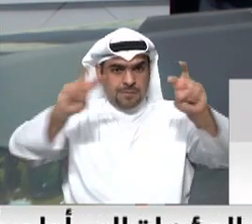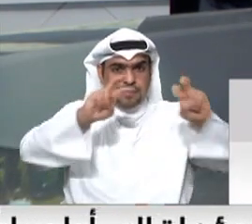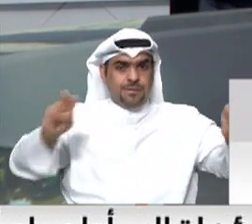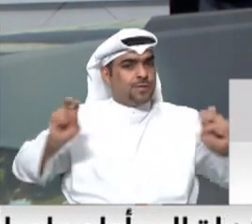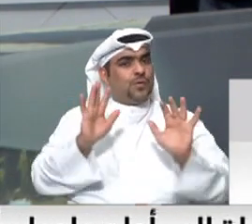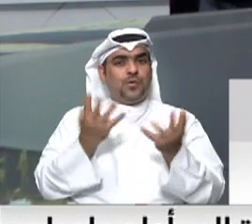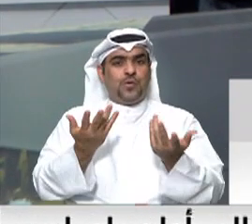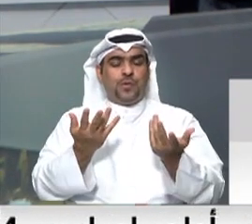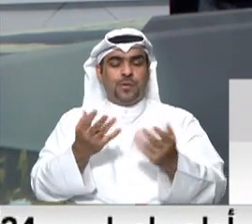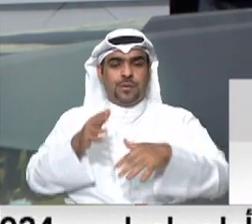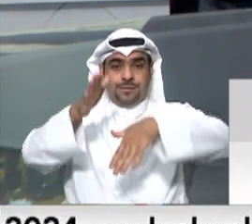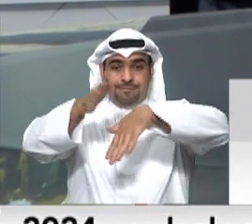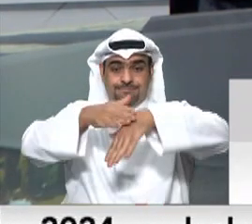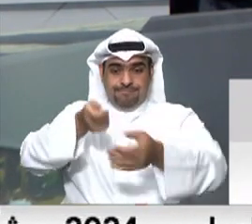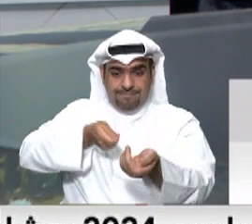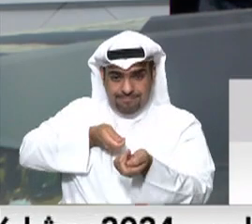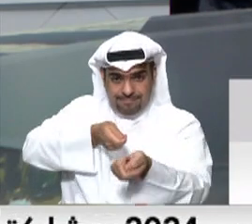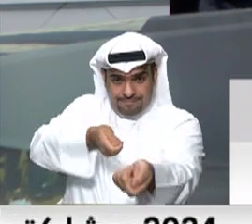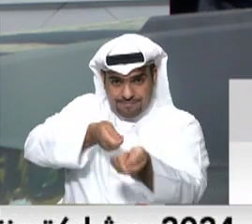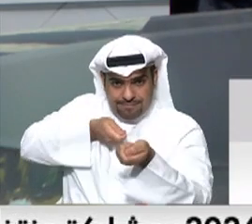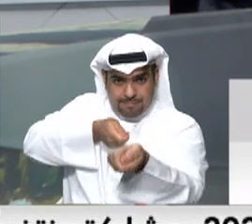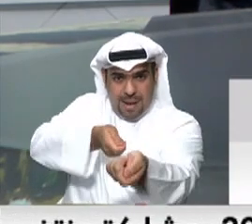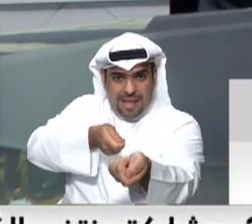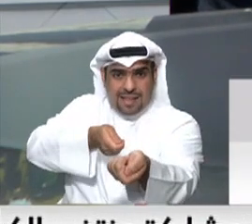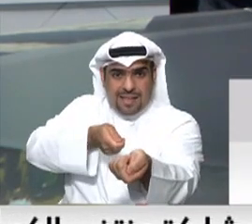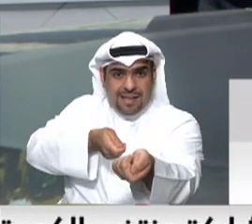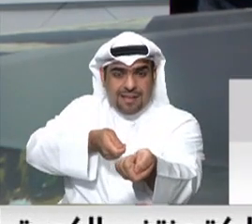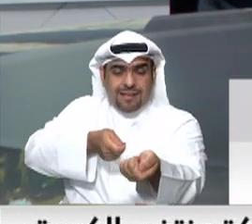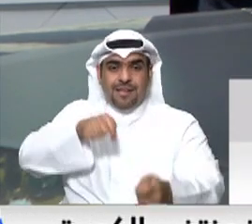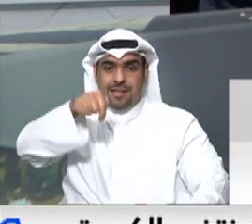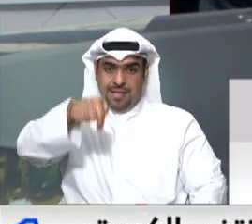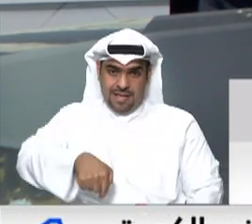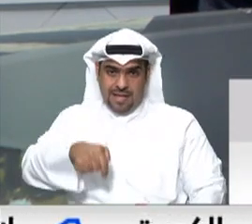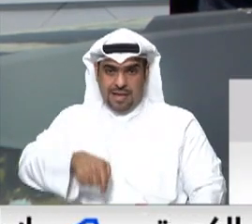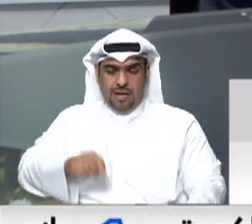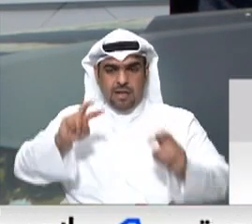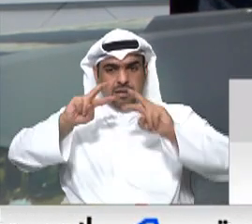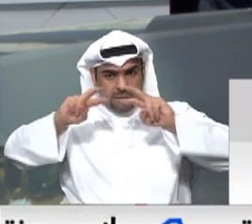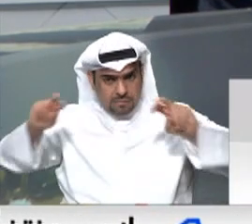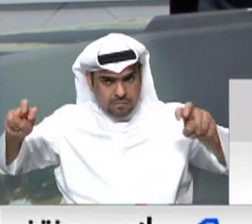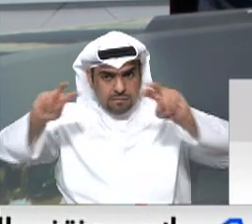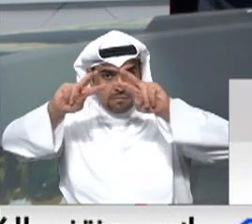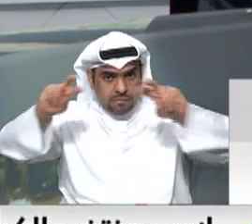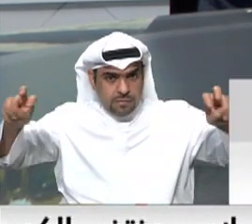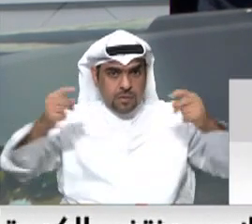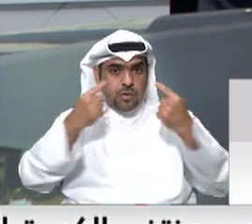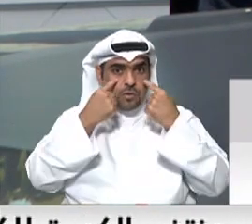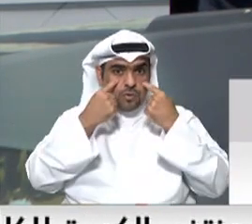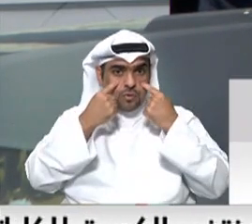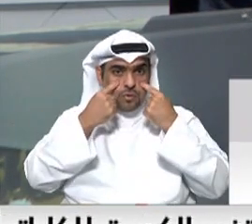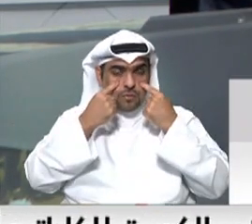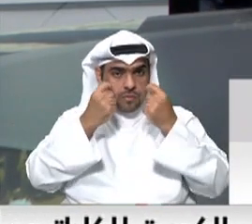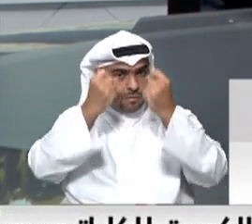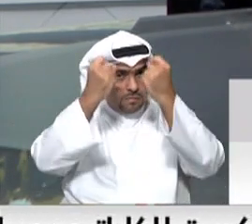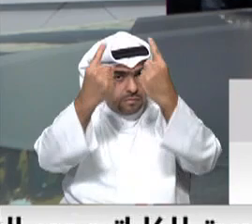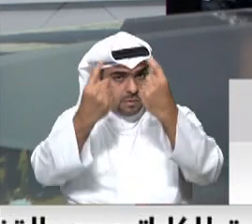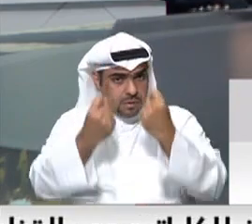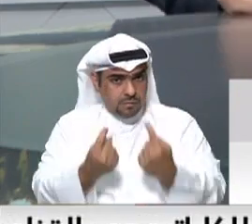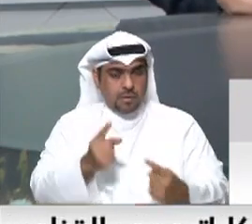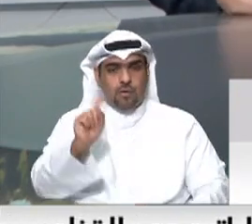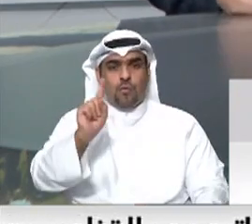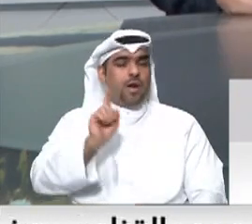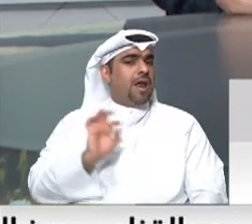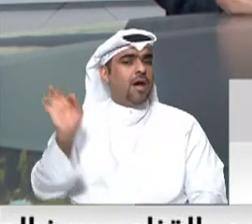قام الفريق الرقابي التابع لبلدية محافظة الفروانية بشن حملة ميدانية في جليب